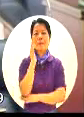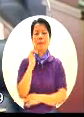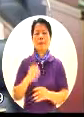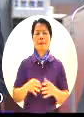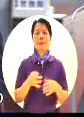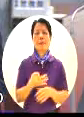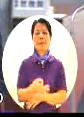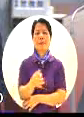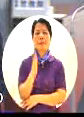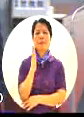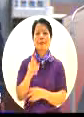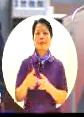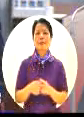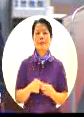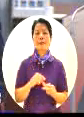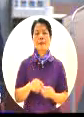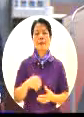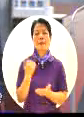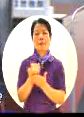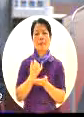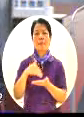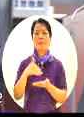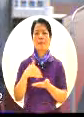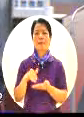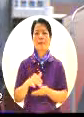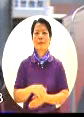政跟预算哈。